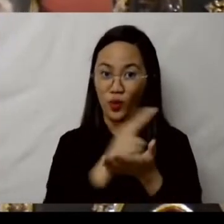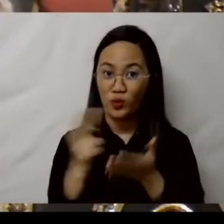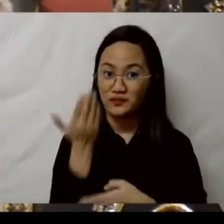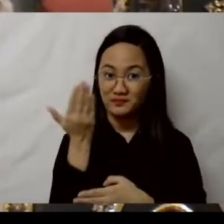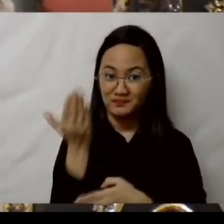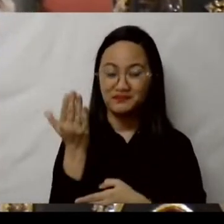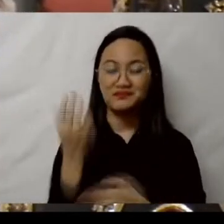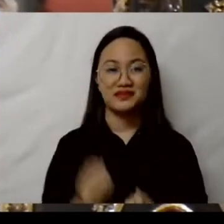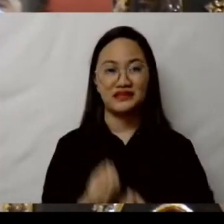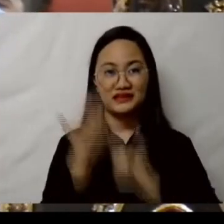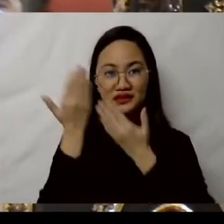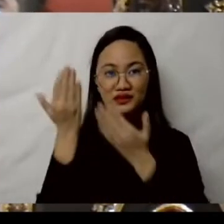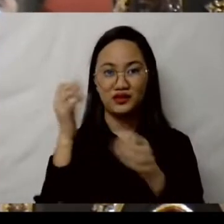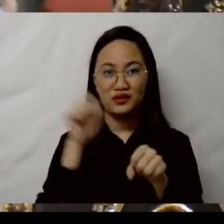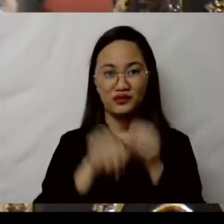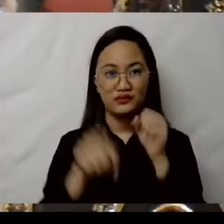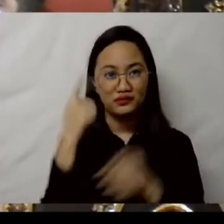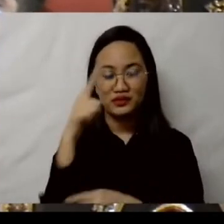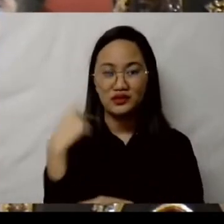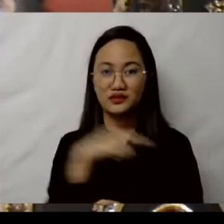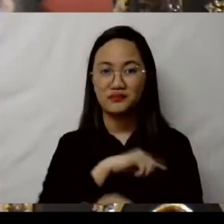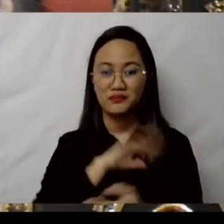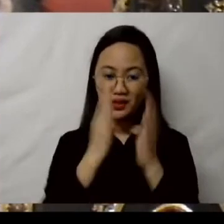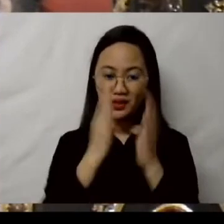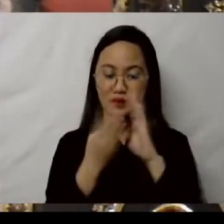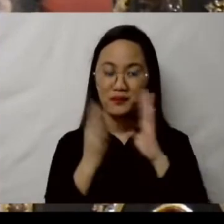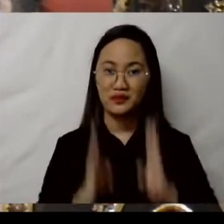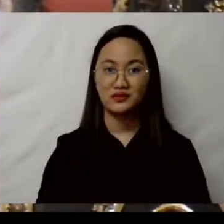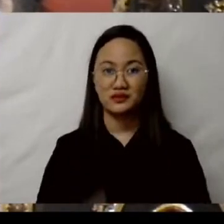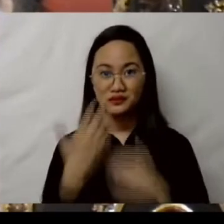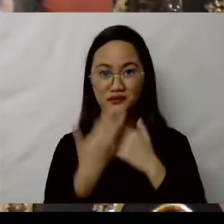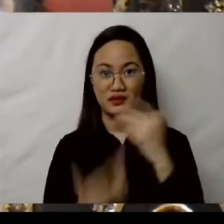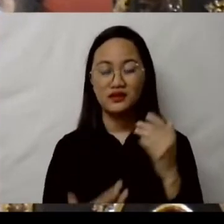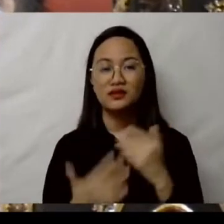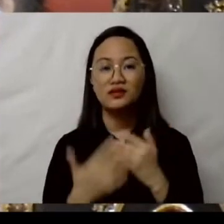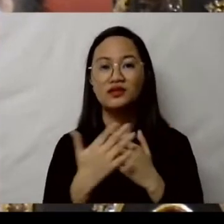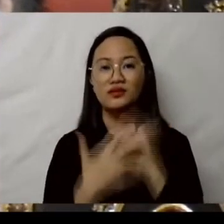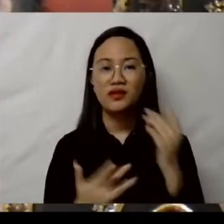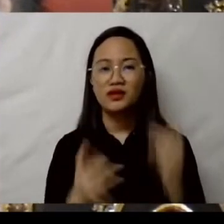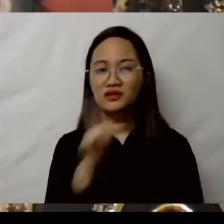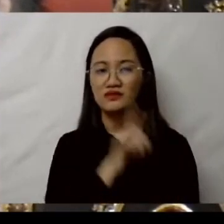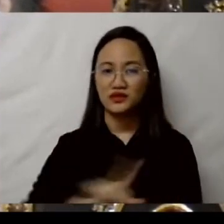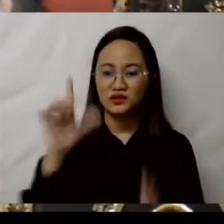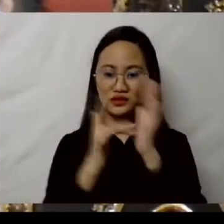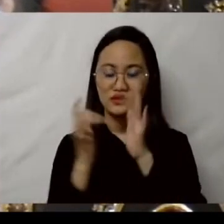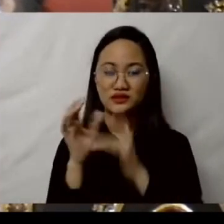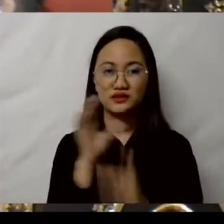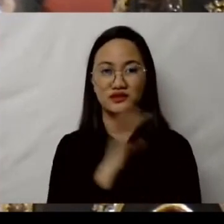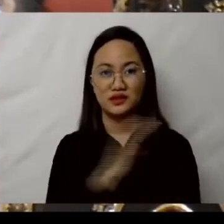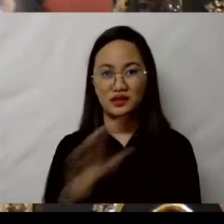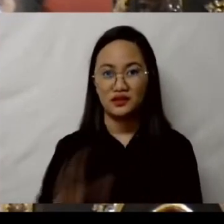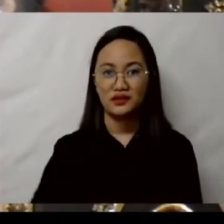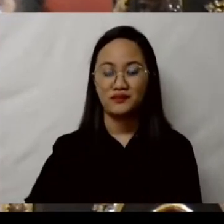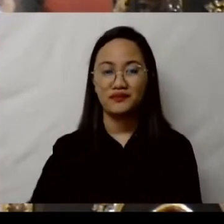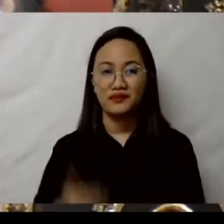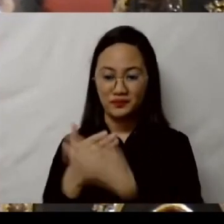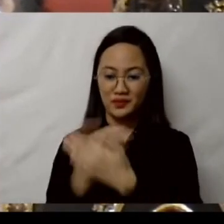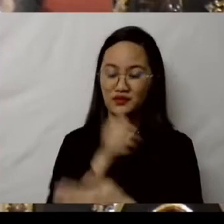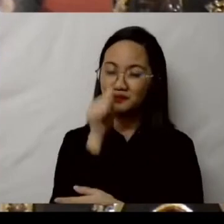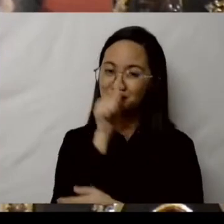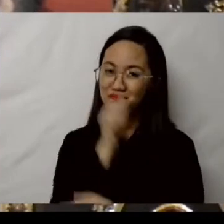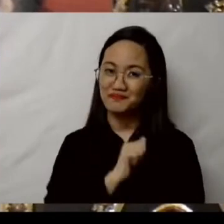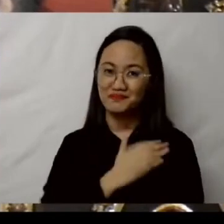na ito, upang para sa amin ay maging katawan at dugo ng aming Panginoong Hesukristo. Bago niya pinagtiisang kusang